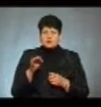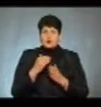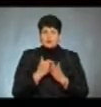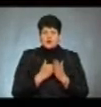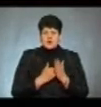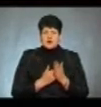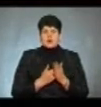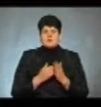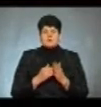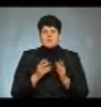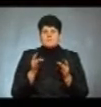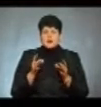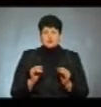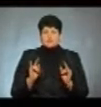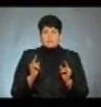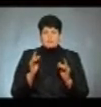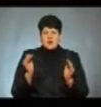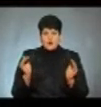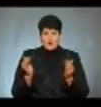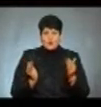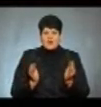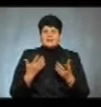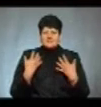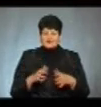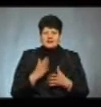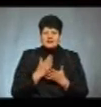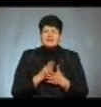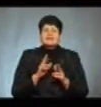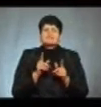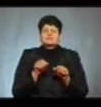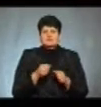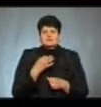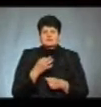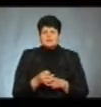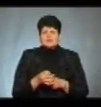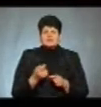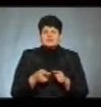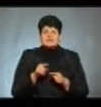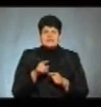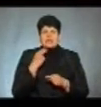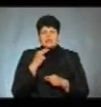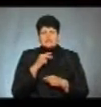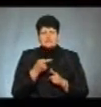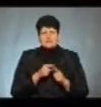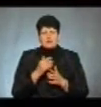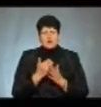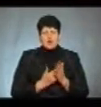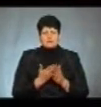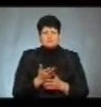зокрема, «Пакунок малюка», яка вже діє. Як ви можете загалом охарактеризувати, зокрема, її